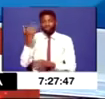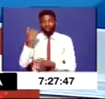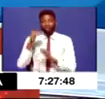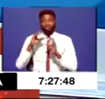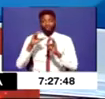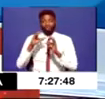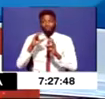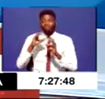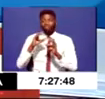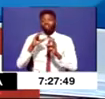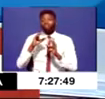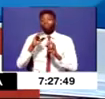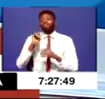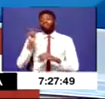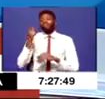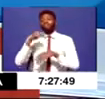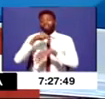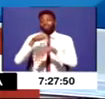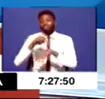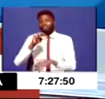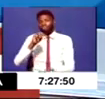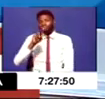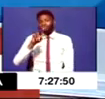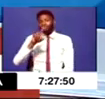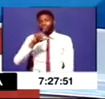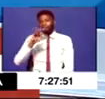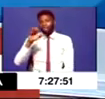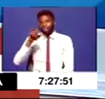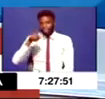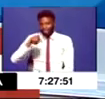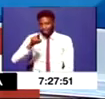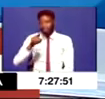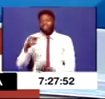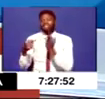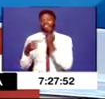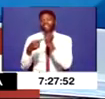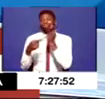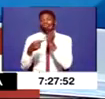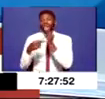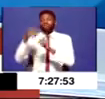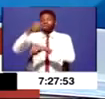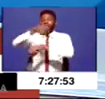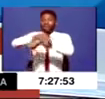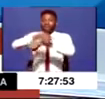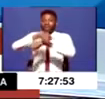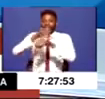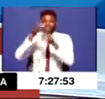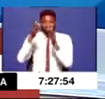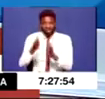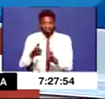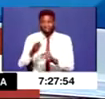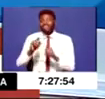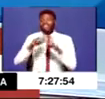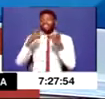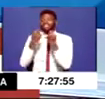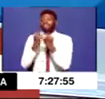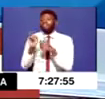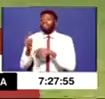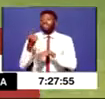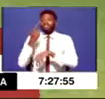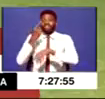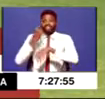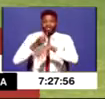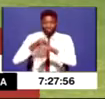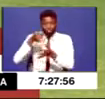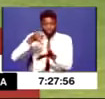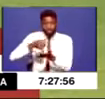Mulee kuwa mshauri mkuu wao wa kiufundi. Timu hiyo inashiriki kwa mara ya kwanza katika ligi kuu ya FKF na